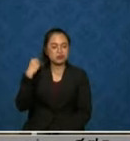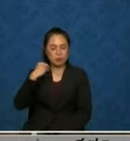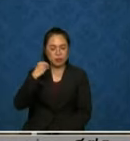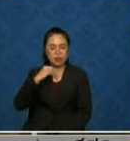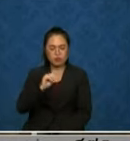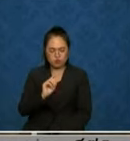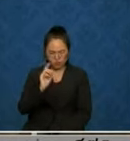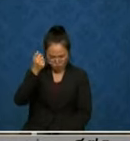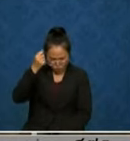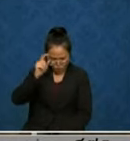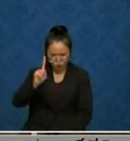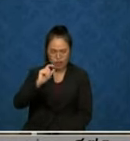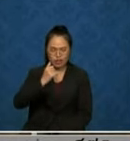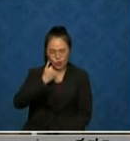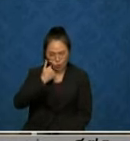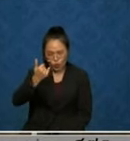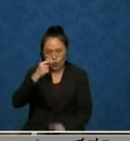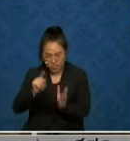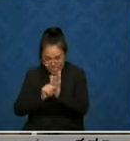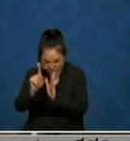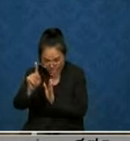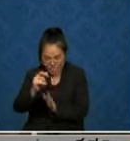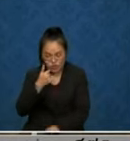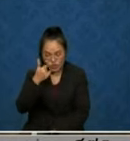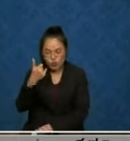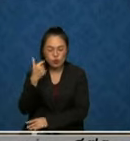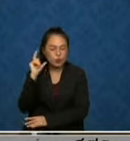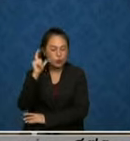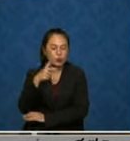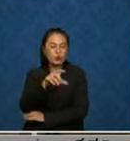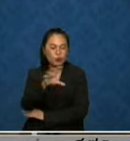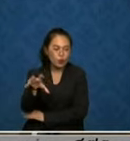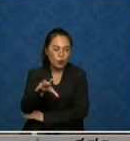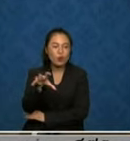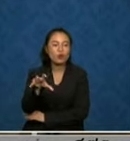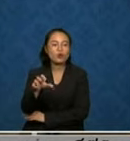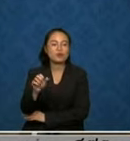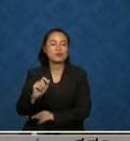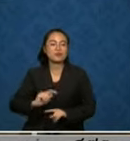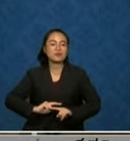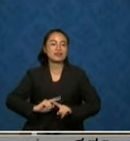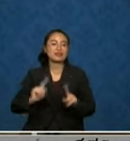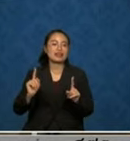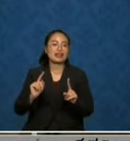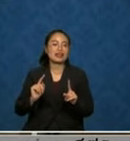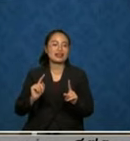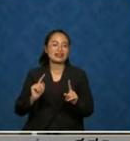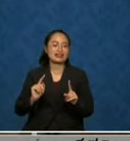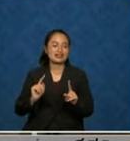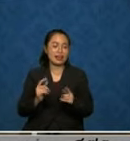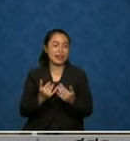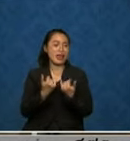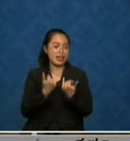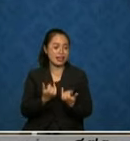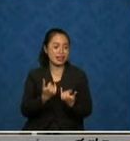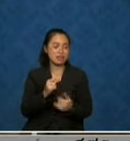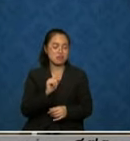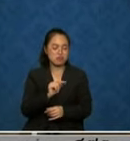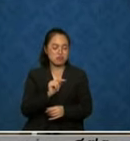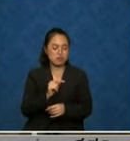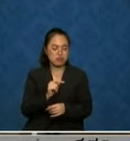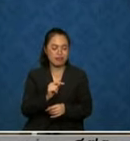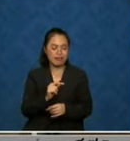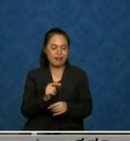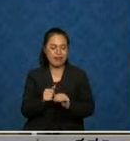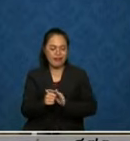วันหนึ่งไม่ต่ำกว่า1ครั้งแหละครับท่านประธานคอลเซ็นเตอร์ท่านประธานแต่สิ่งที่แตกต่างในคดีนี่ของอาชญากรพวกนี้มันก็